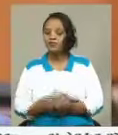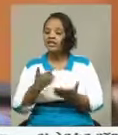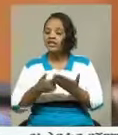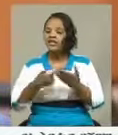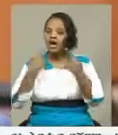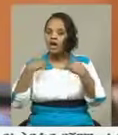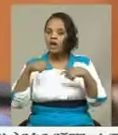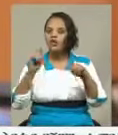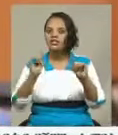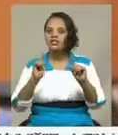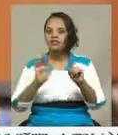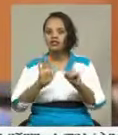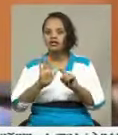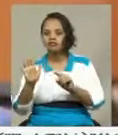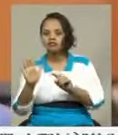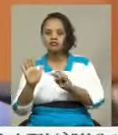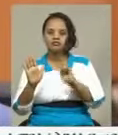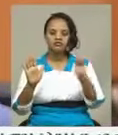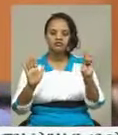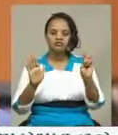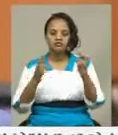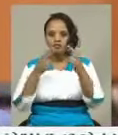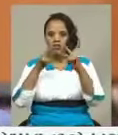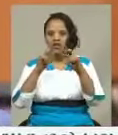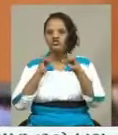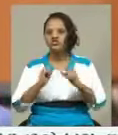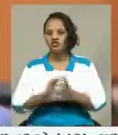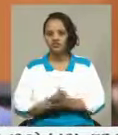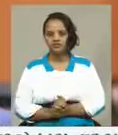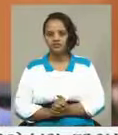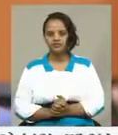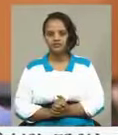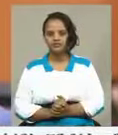አዋጅ ከግራ ወደ ቀኝ ከቀኝ ወደ ግራ ማየት ይቻላል።